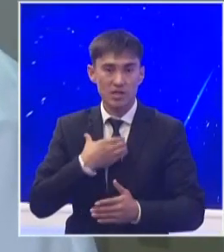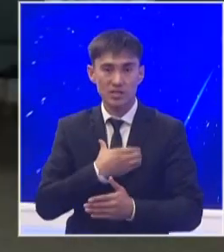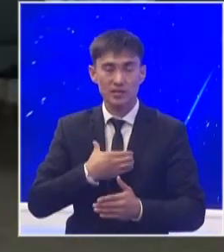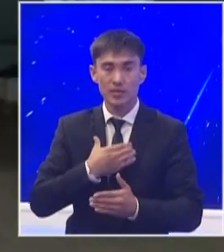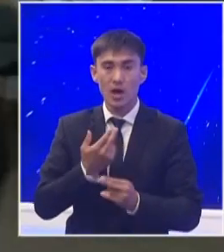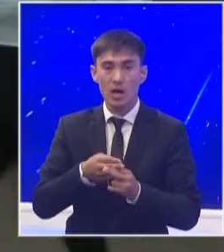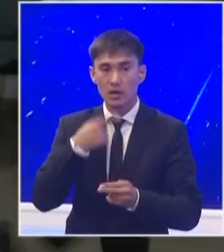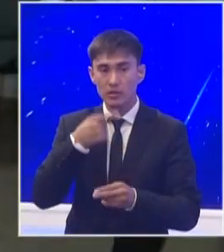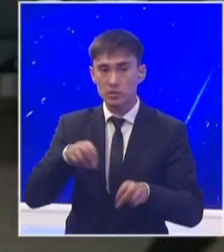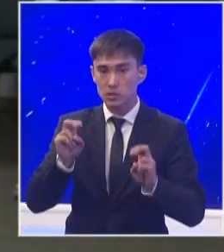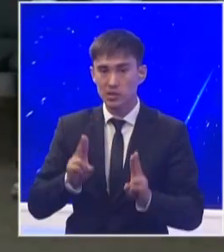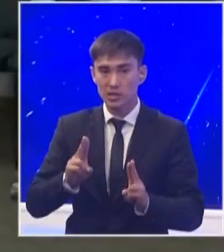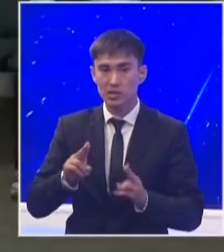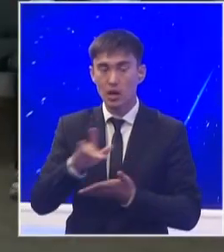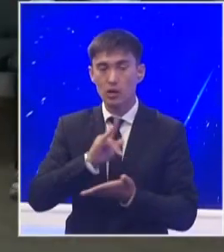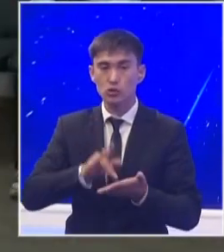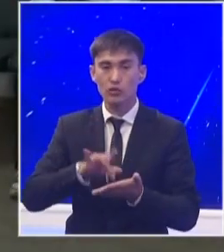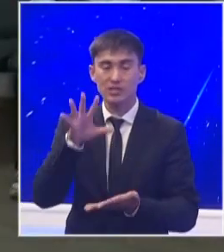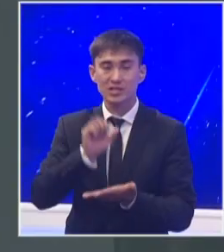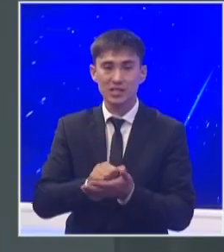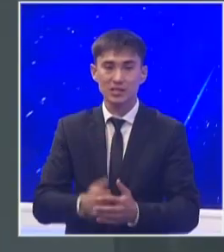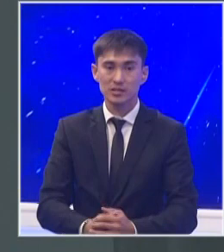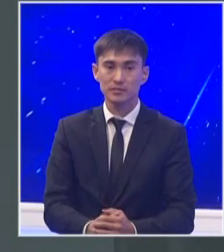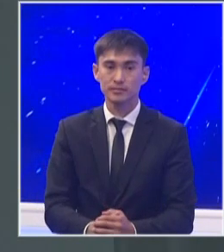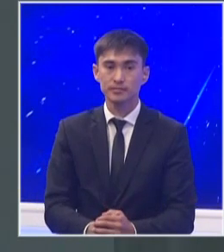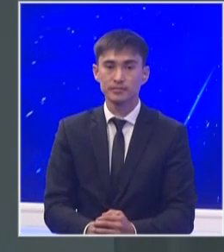дня, отмечают специалисты городского центра занятости.